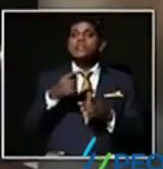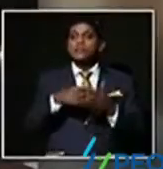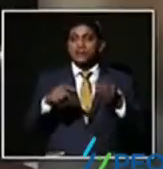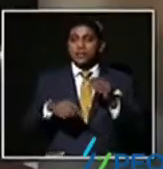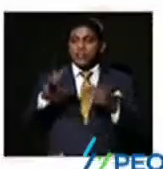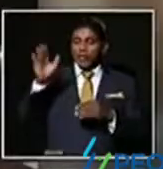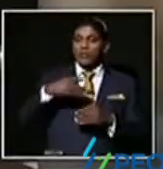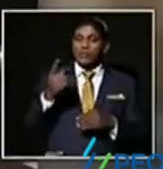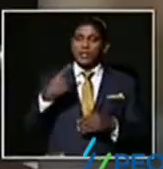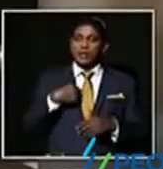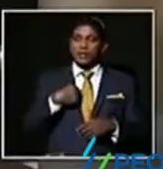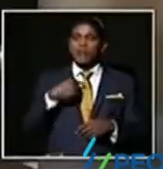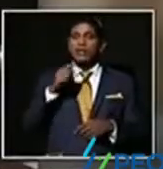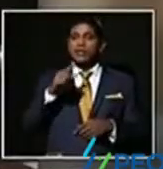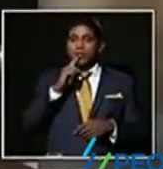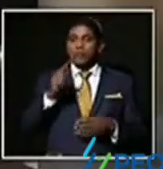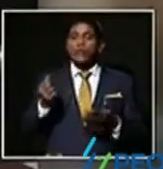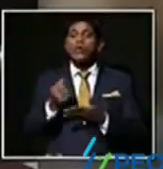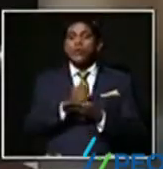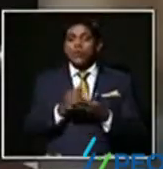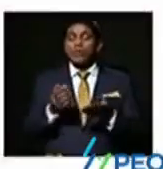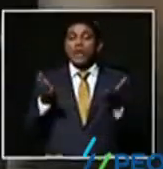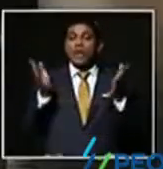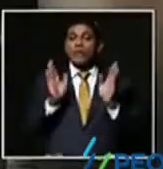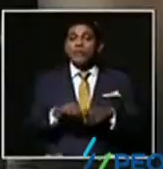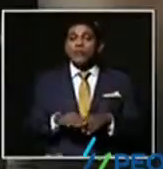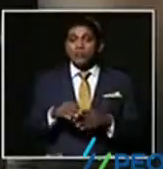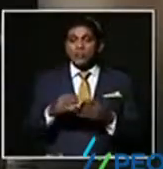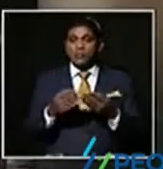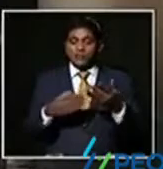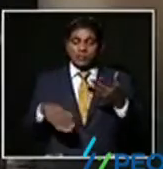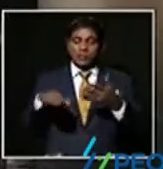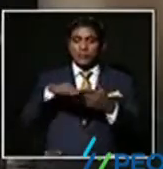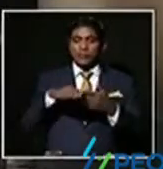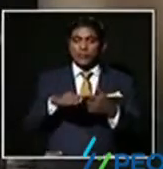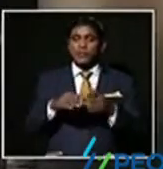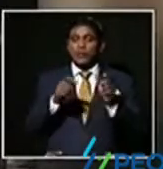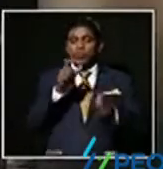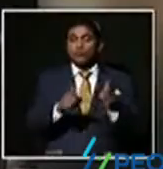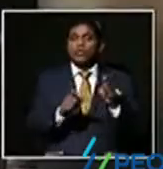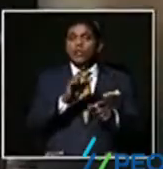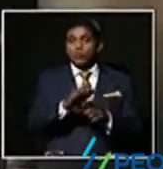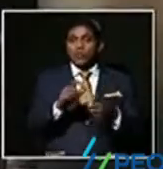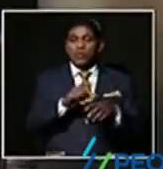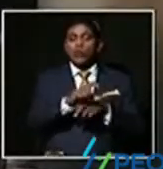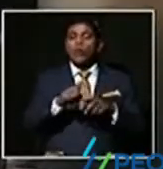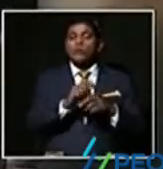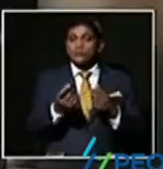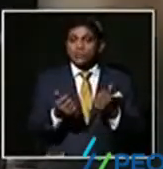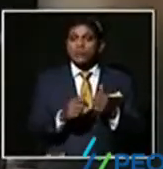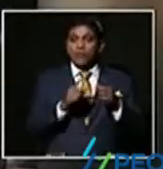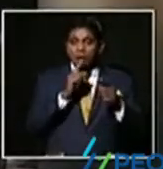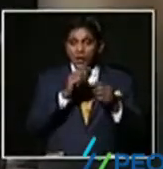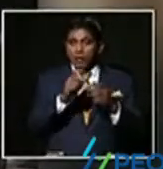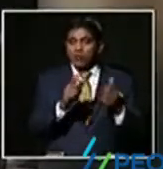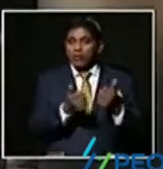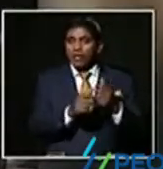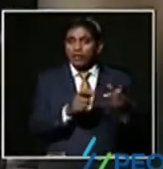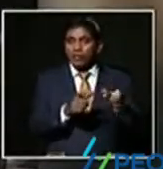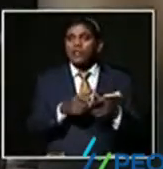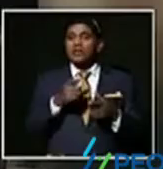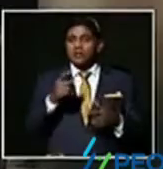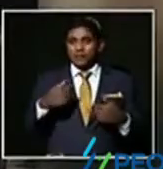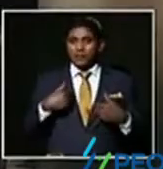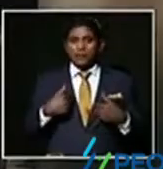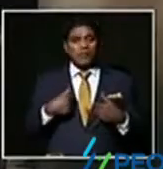එතුමා සැරසෙන්නේ මේ හැම දෙයකින්ම අන්තිමට ඉහළ පුටුවට යන්න. මහජන උපයෝගීතා කොමිසම් සභාව හදලා තියෙන්නේ විදුලි බල මණ්ඩලය අය හදලා එවන ගානේ එහෙමම